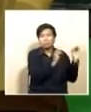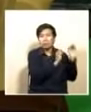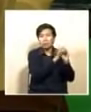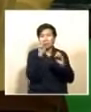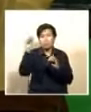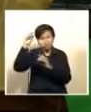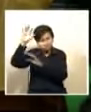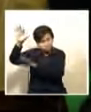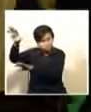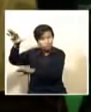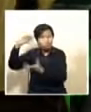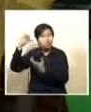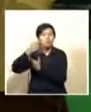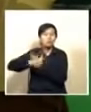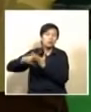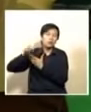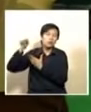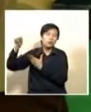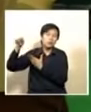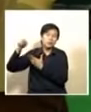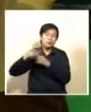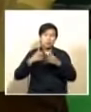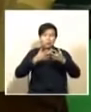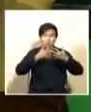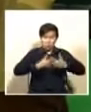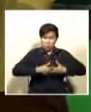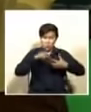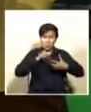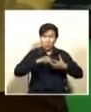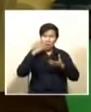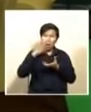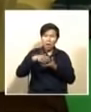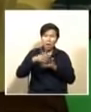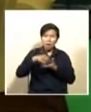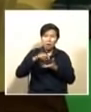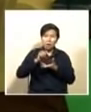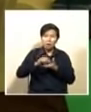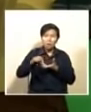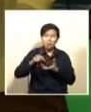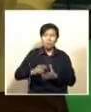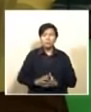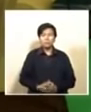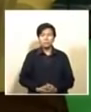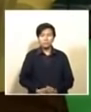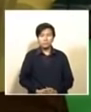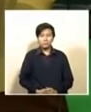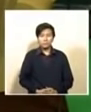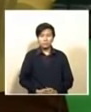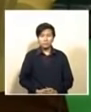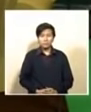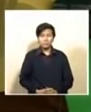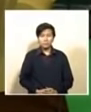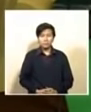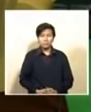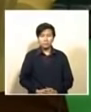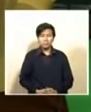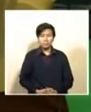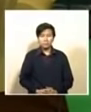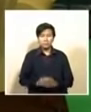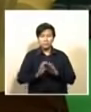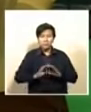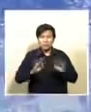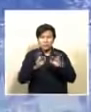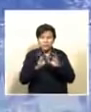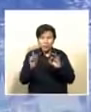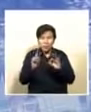ยังมีสามารถผลิตได้อีกประมาณ200ล้านชิ้นนั่นคือตัวเลขที่ได้รับทราบวันนั้นแต่อาจ